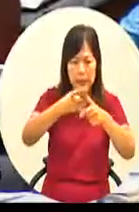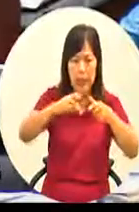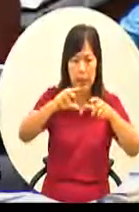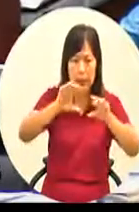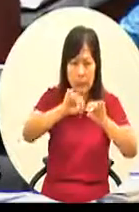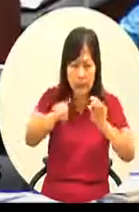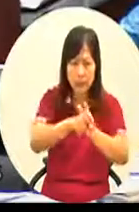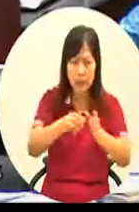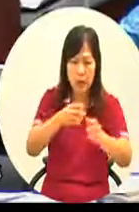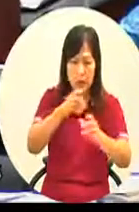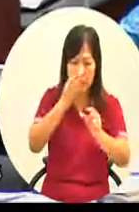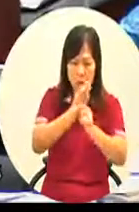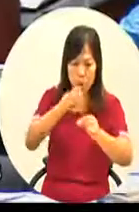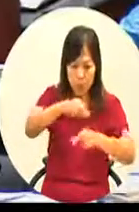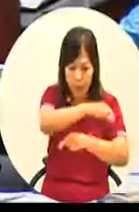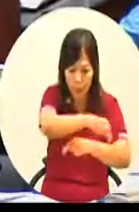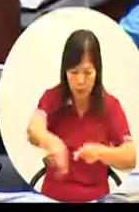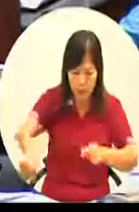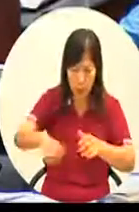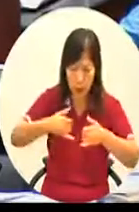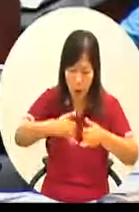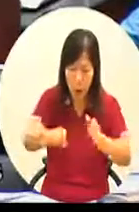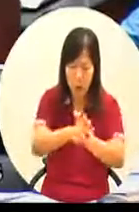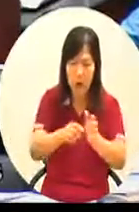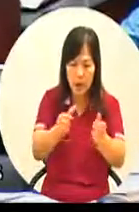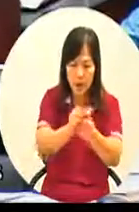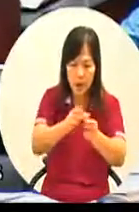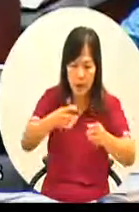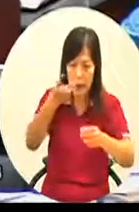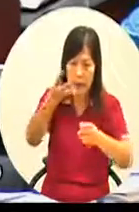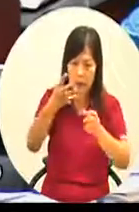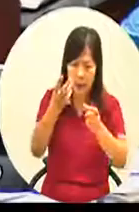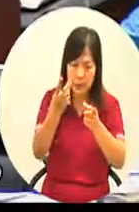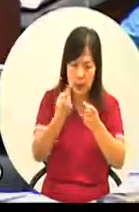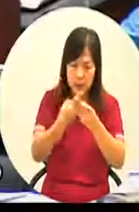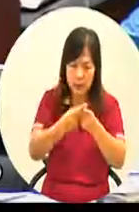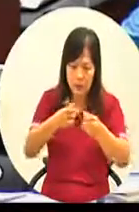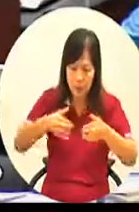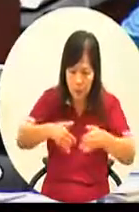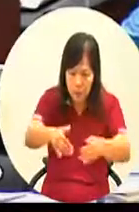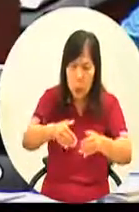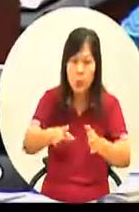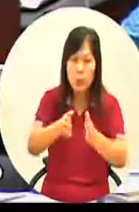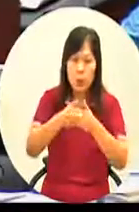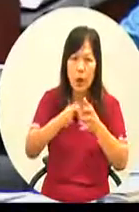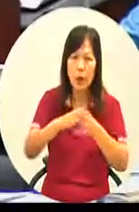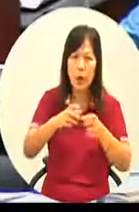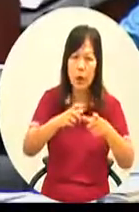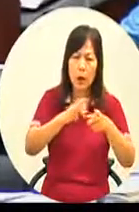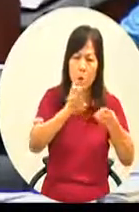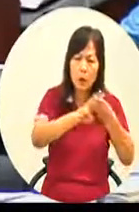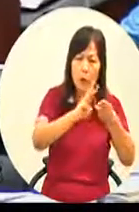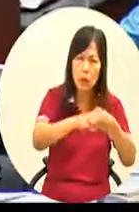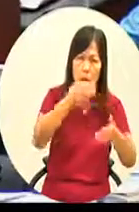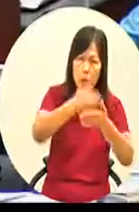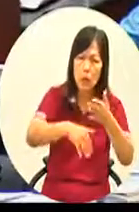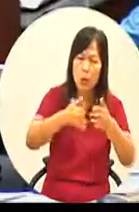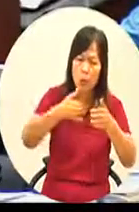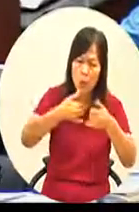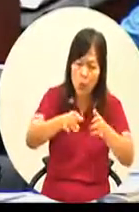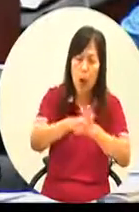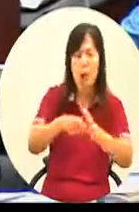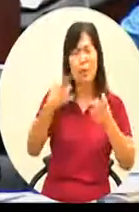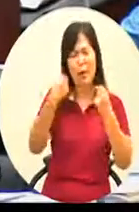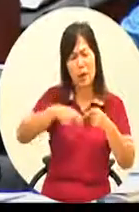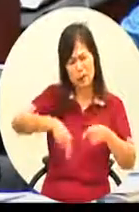中午向破了四米道路，我是靠伊四米道路尔。你出来园啊，你看。远啊！你外口路要怎？我远啊，本来爱行